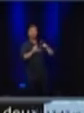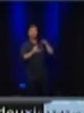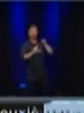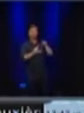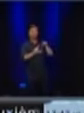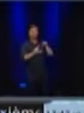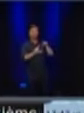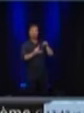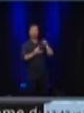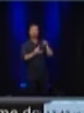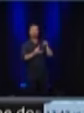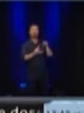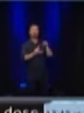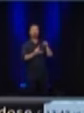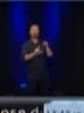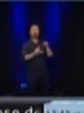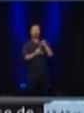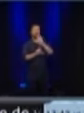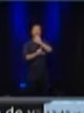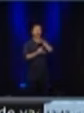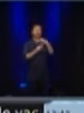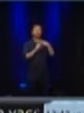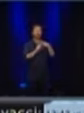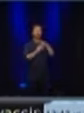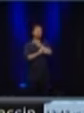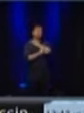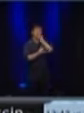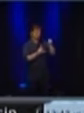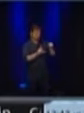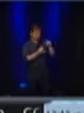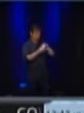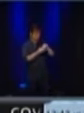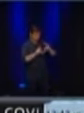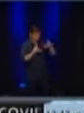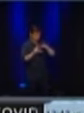il n'y a pas d'urgence, mais allez vous assurer que votre nom est bien